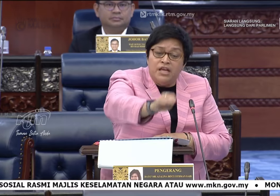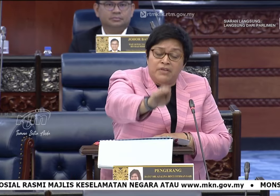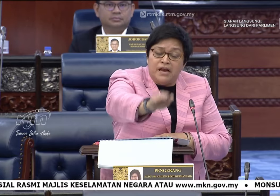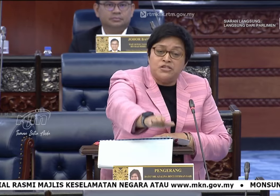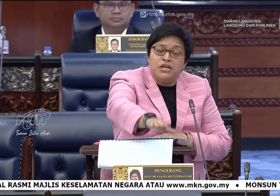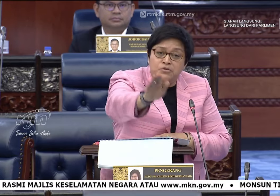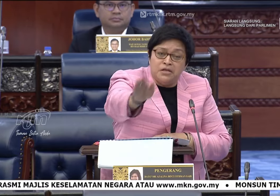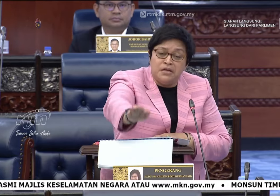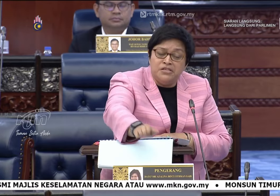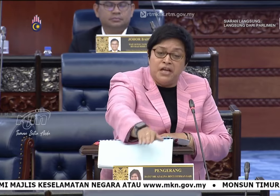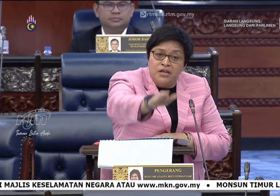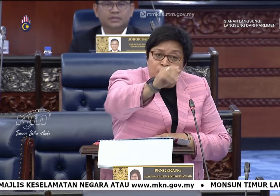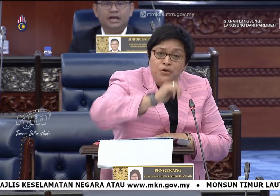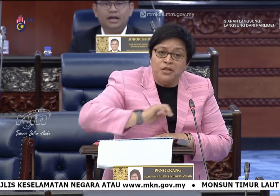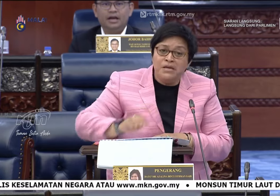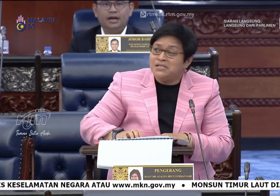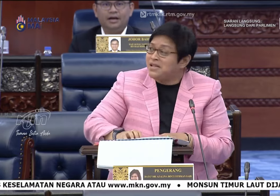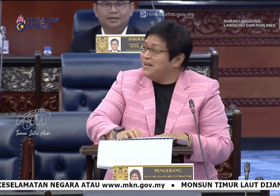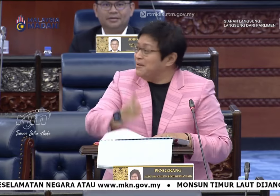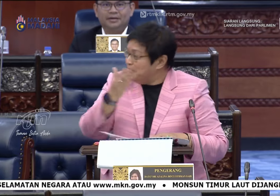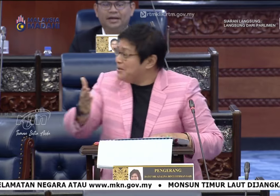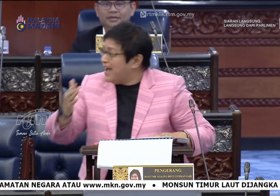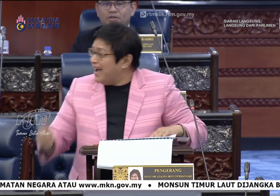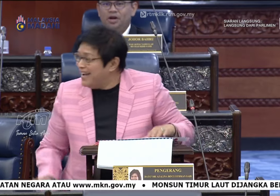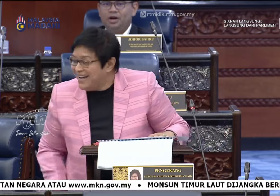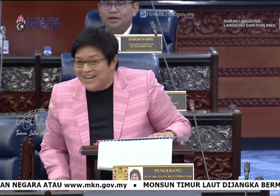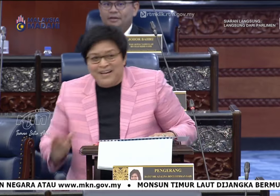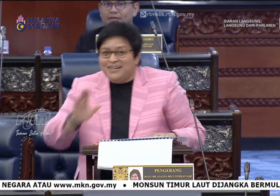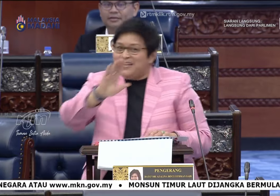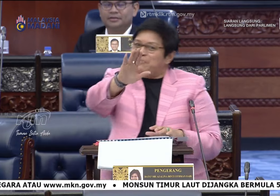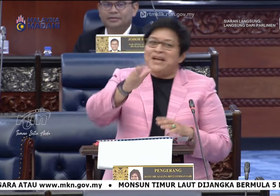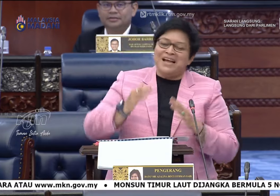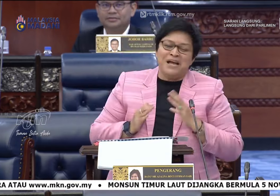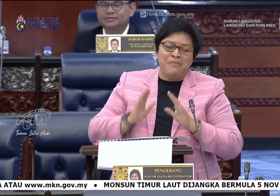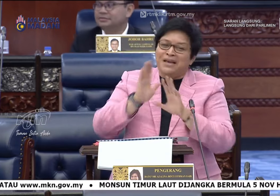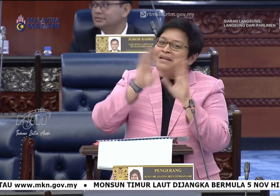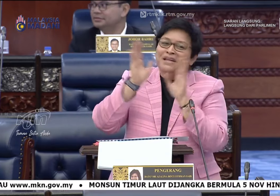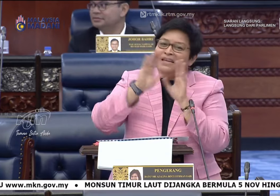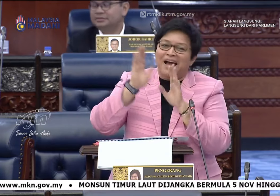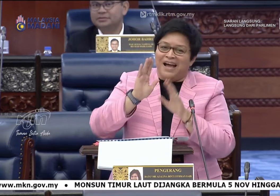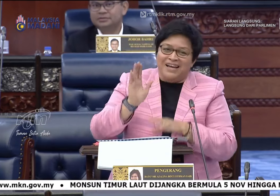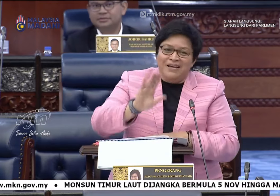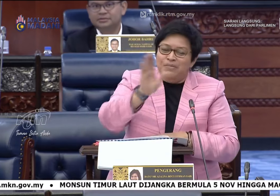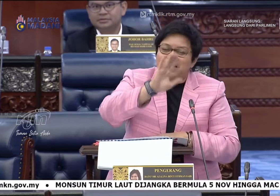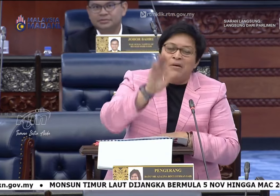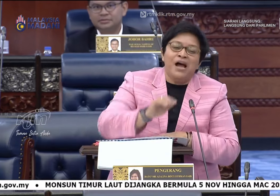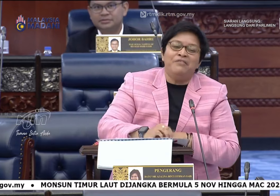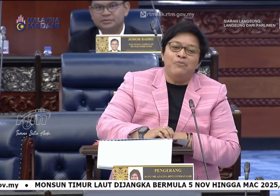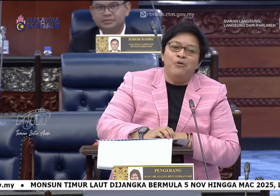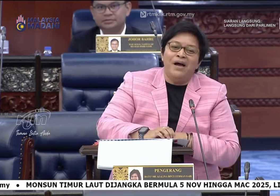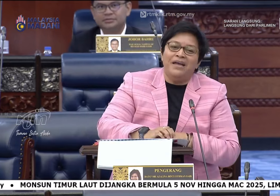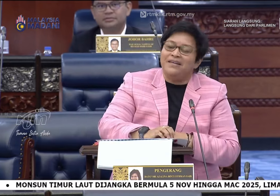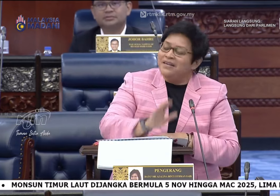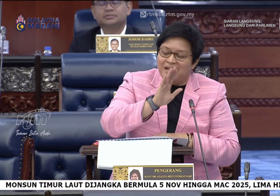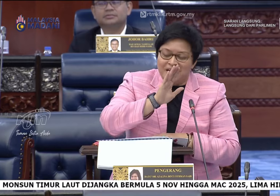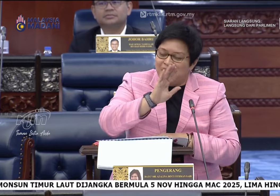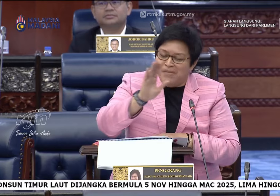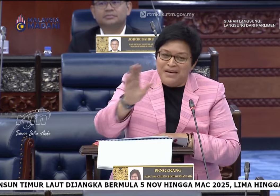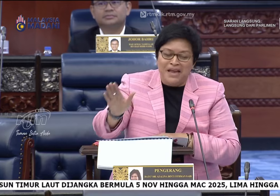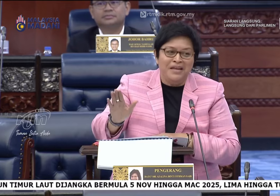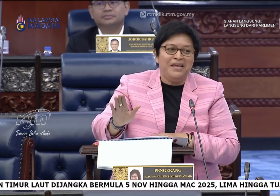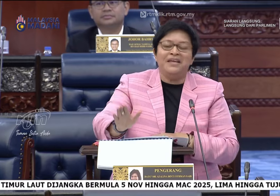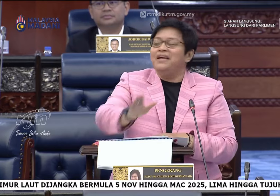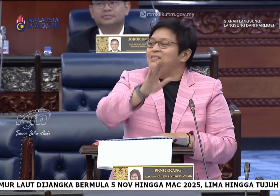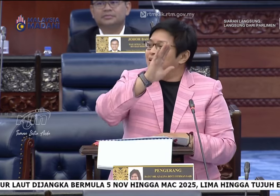you did give direction to the Attorney General when you're the minister. Direction. Betul tak? Kita baru buat tuduhan. Tapi Kajian Madani tidak. Okay. Minta maaf Yang Berhormat. Mana boleh buat tuduhan?